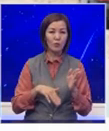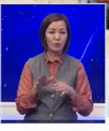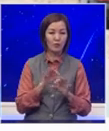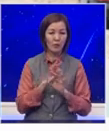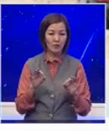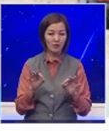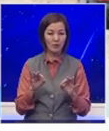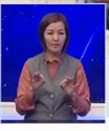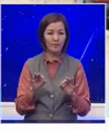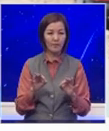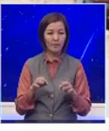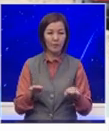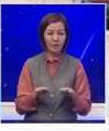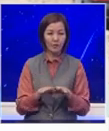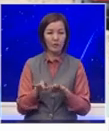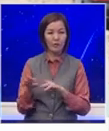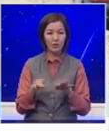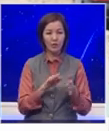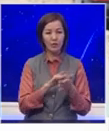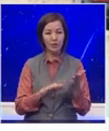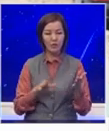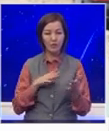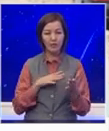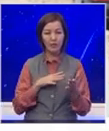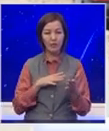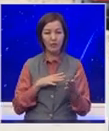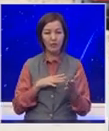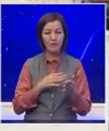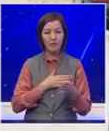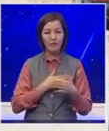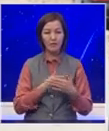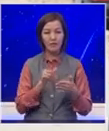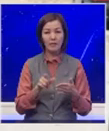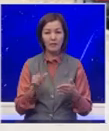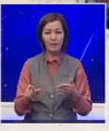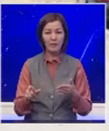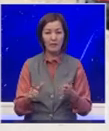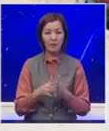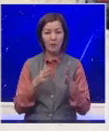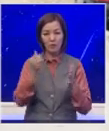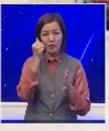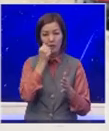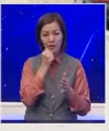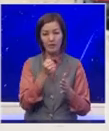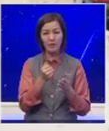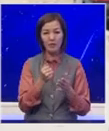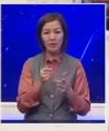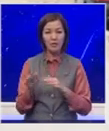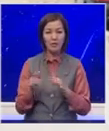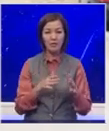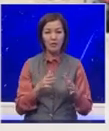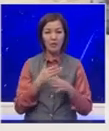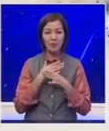осы іс-шараны жүргізе береміз. Мына өзіміздің осы белсенді азаматтарға көп рахметімді айтқым келеді. Осы іс-шараға